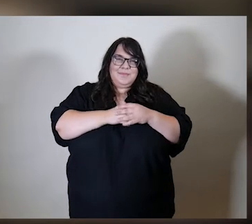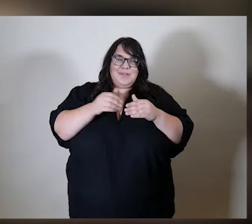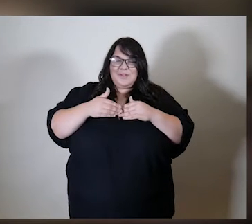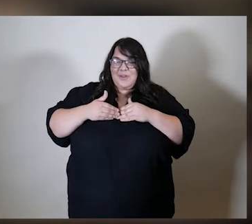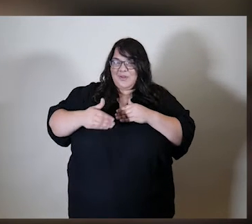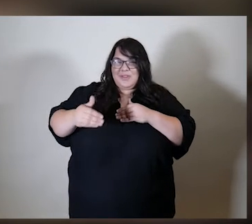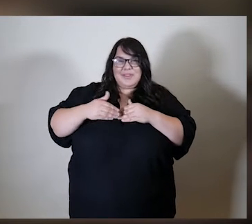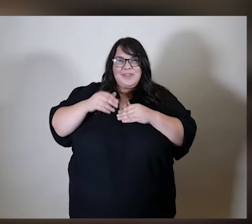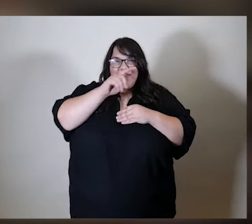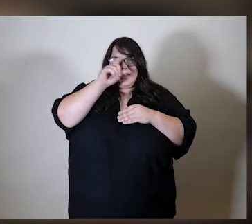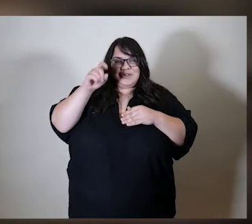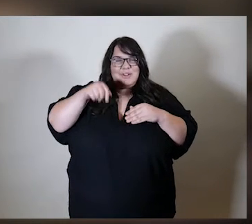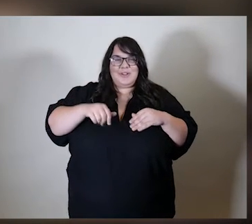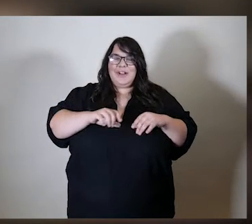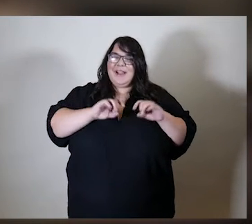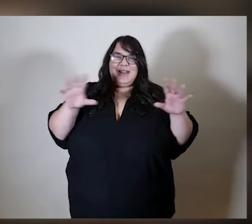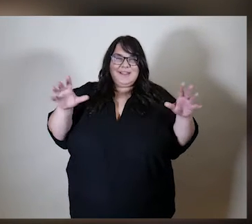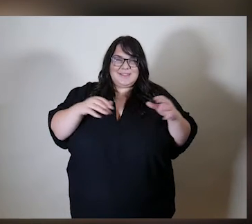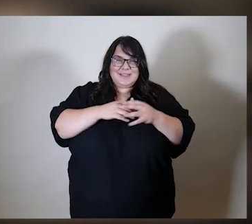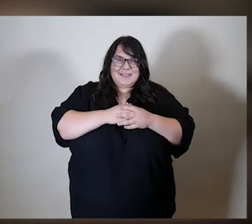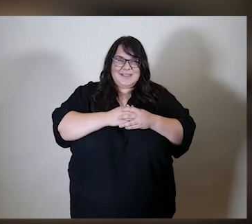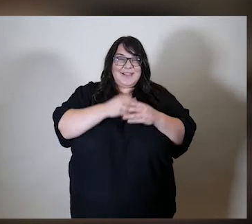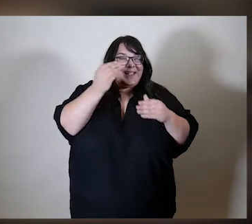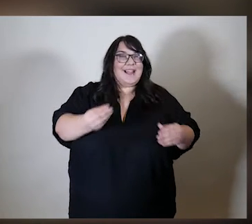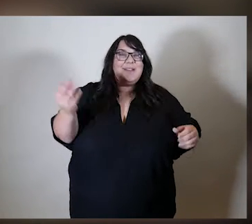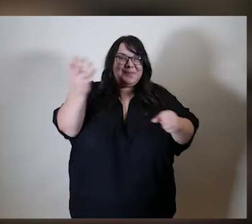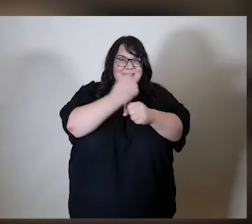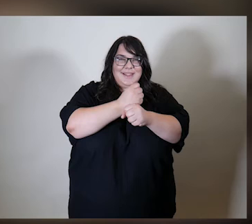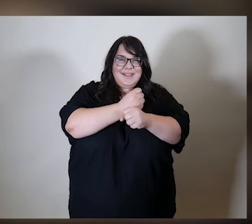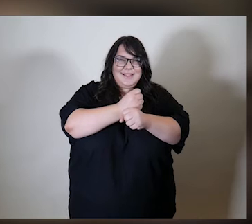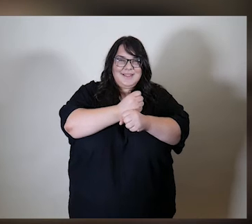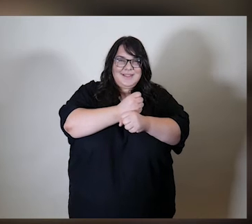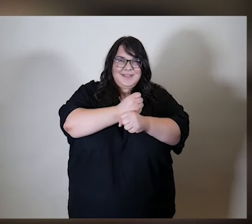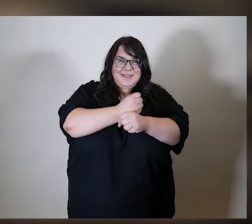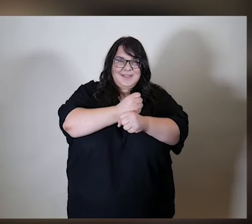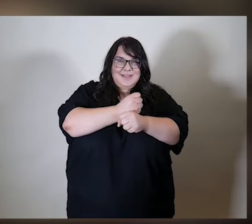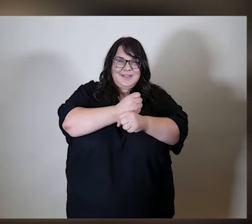μέσα σε αυτή τη δύσκολη περίοδο που περνάμε. Καλή επιτυχία